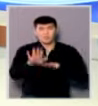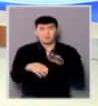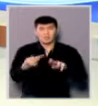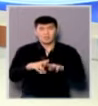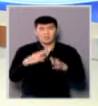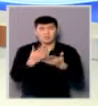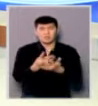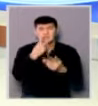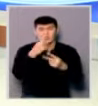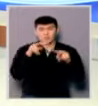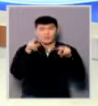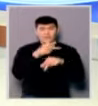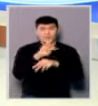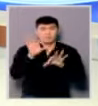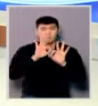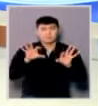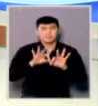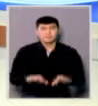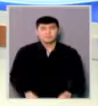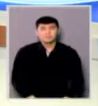неизгладимый след, смотрите в следующем сюжете.